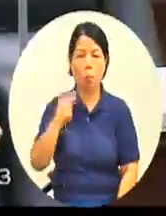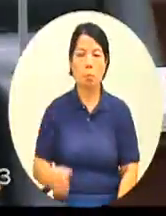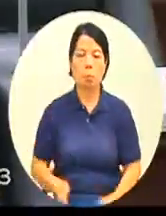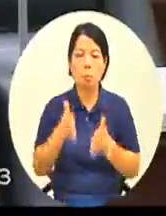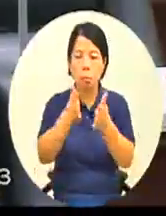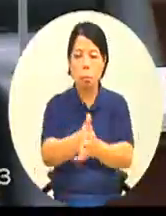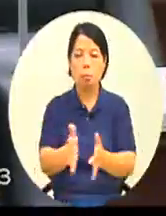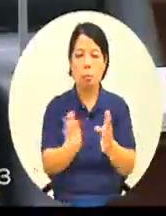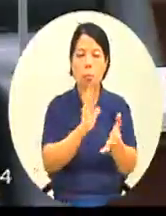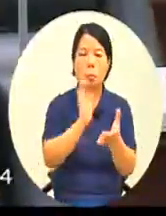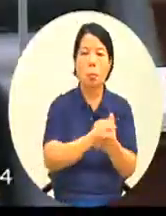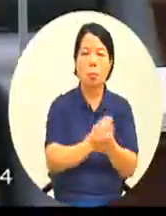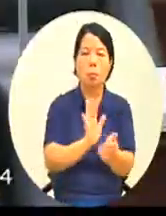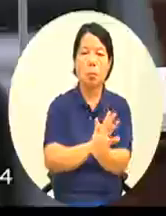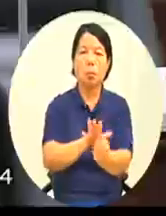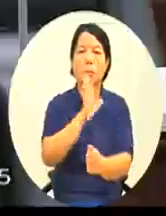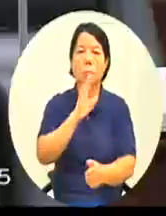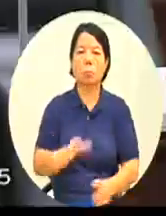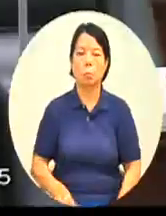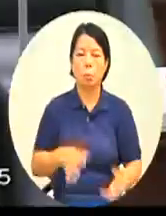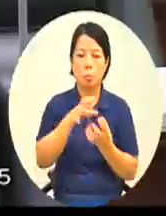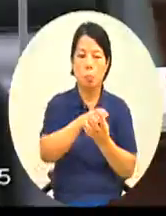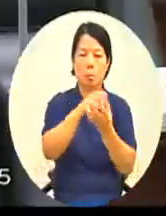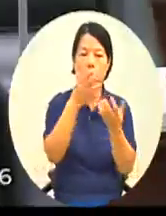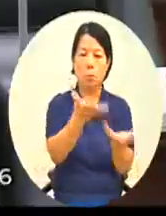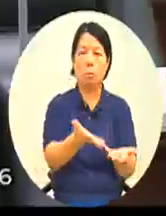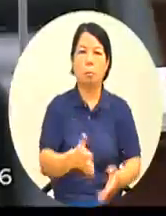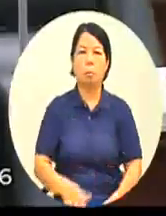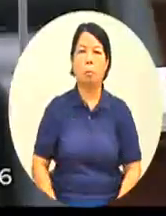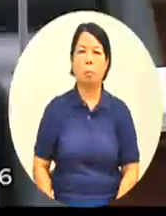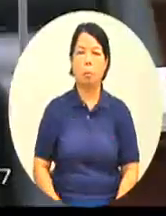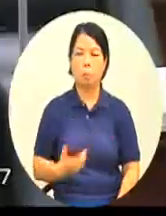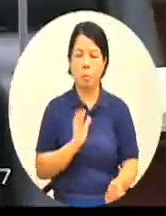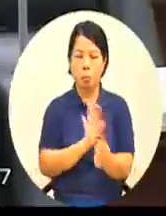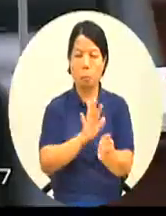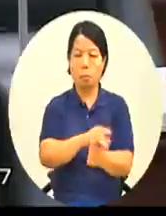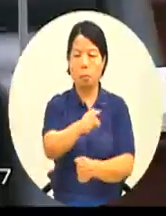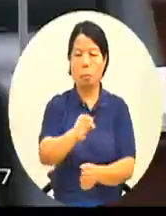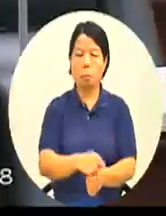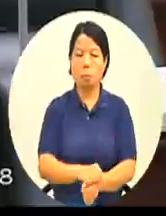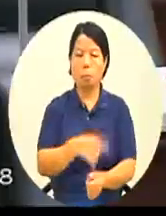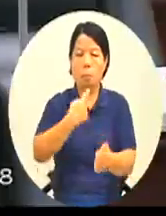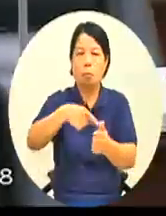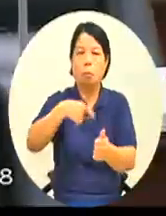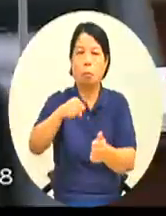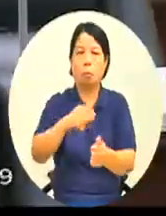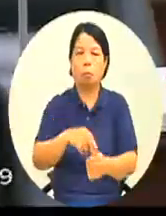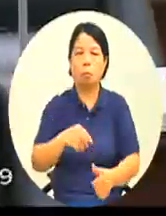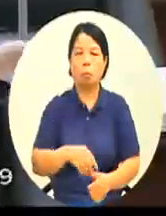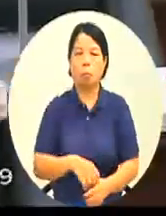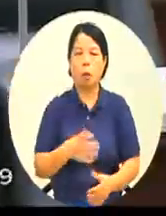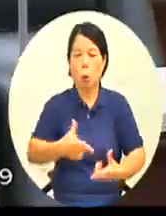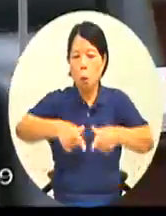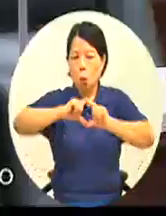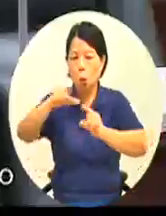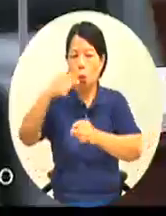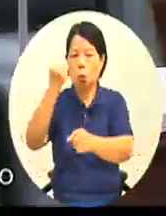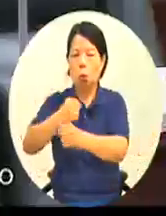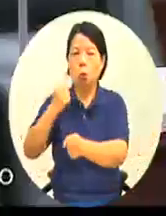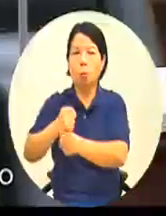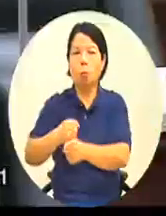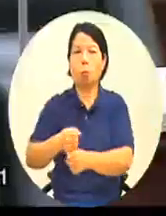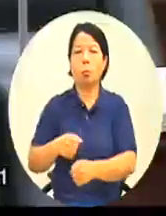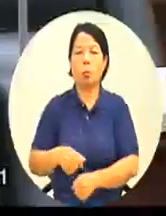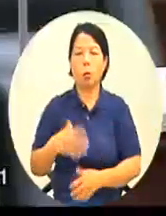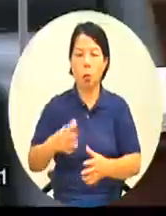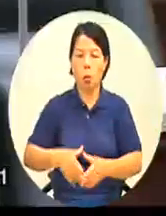街友最重要的不是给他饭吃，而是要让他协助他辅导他，然后协助他回到就业的正轨，回到这